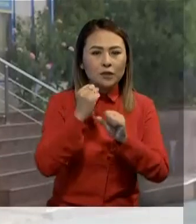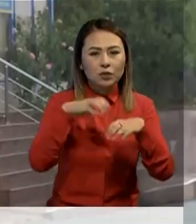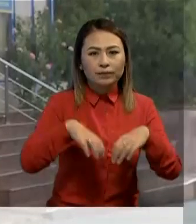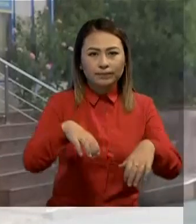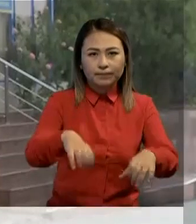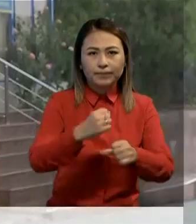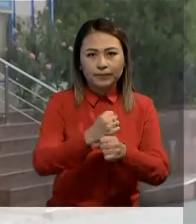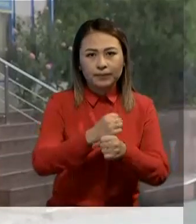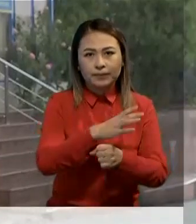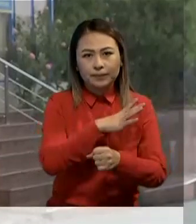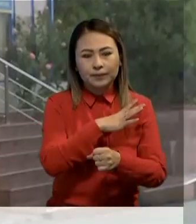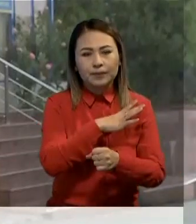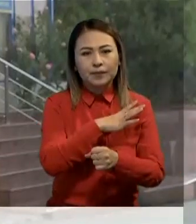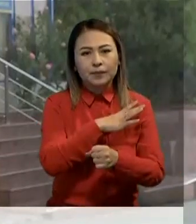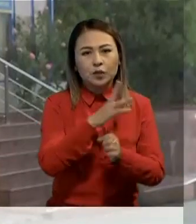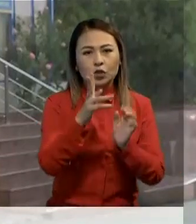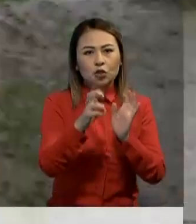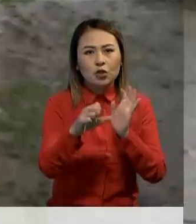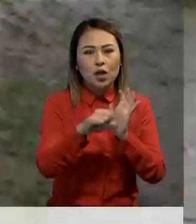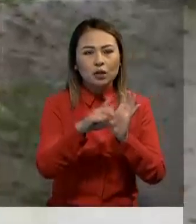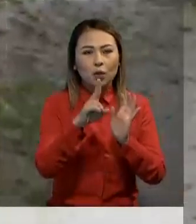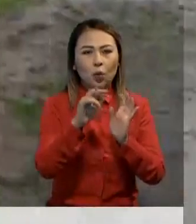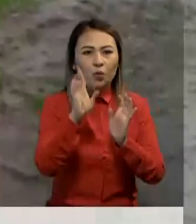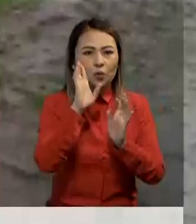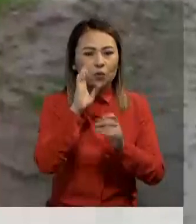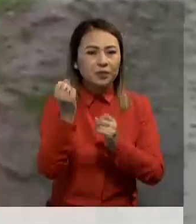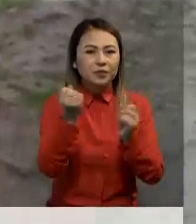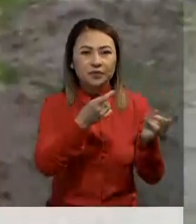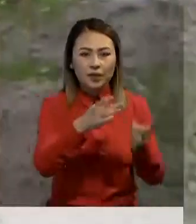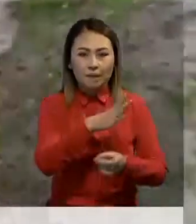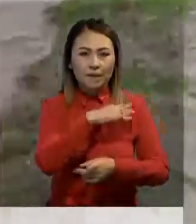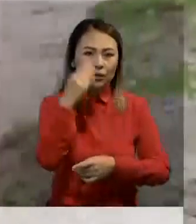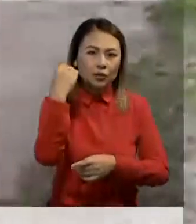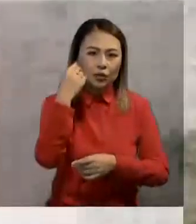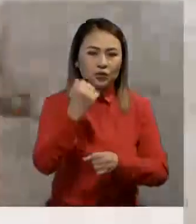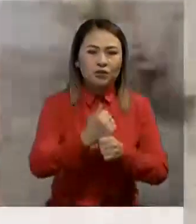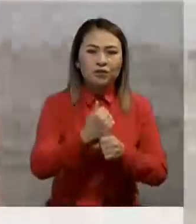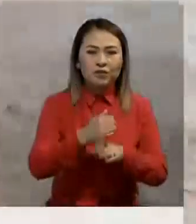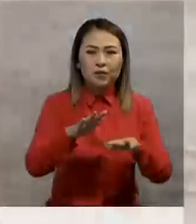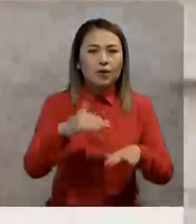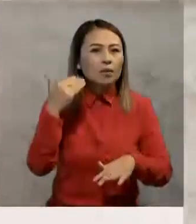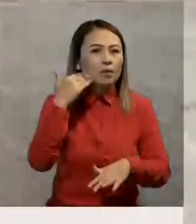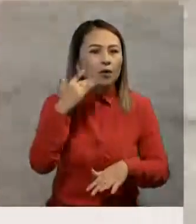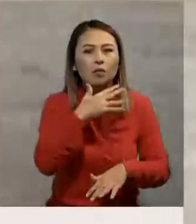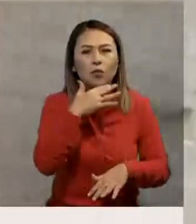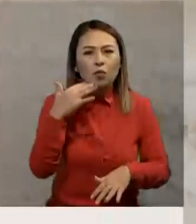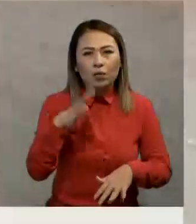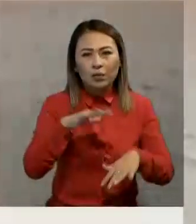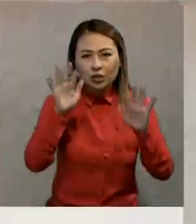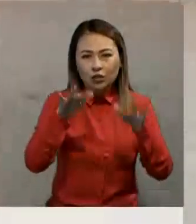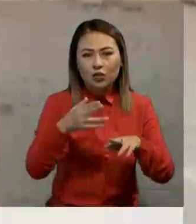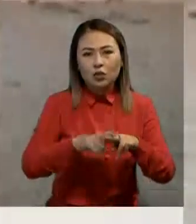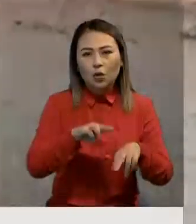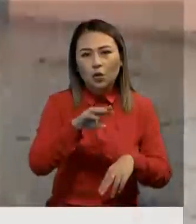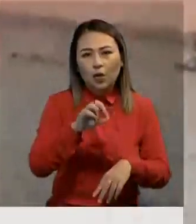Және 336 куб су шығарылды. Ал Түркістан облысының таулы аудандарында нөсер жаңбыр шамадан тыс түсті. Әсіресе Төлеби